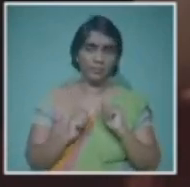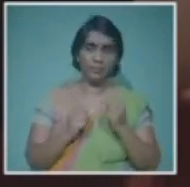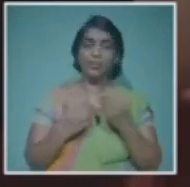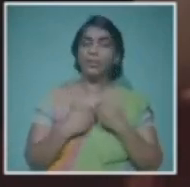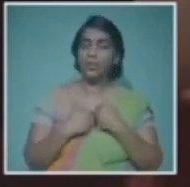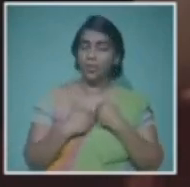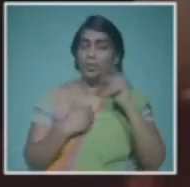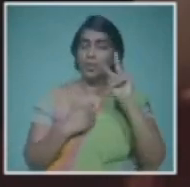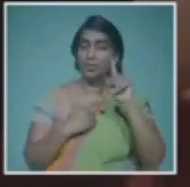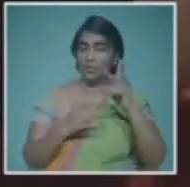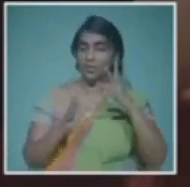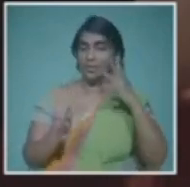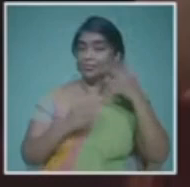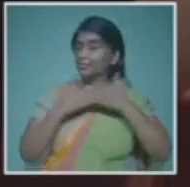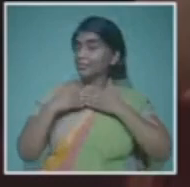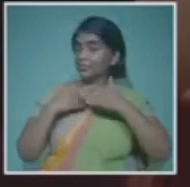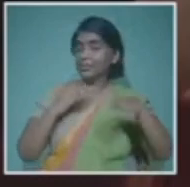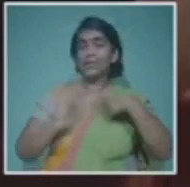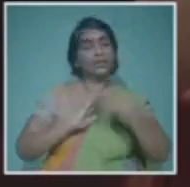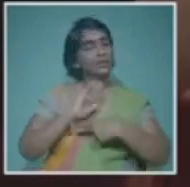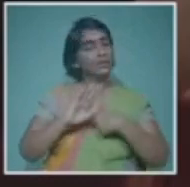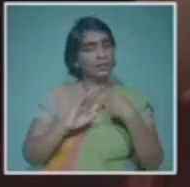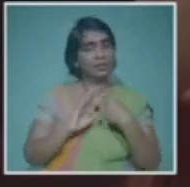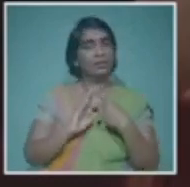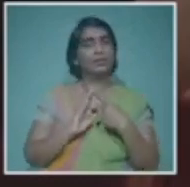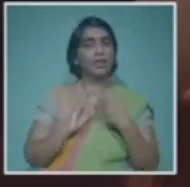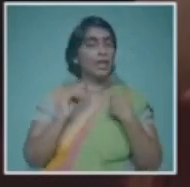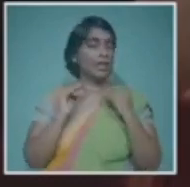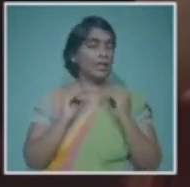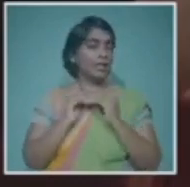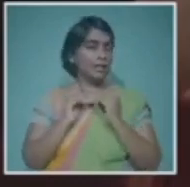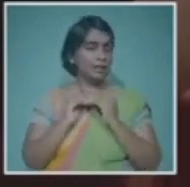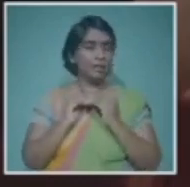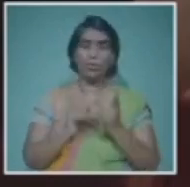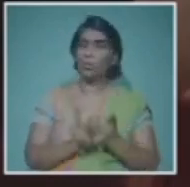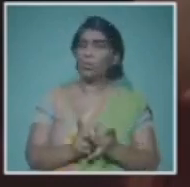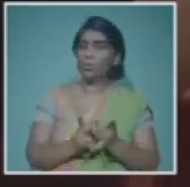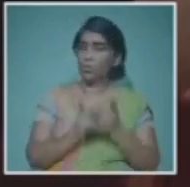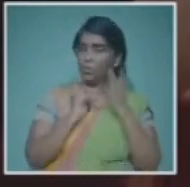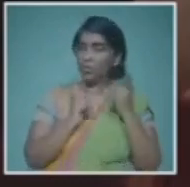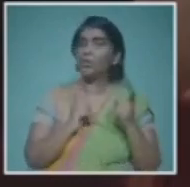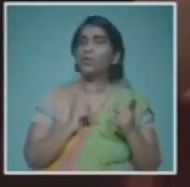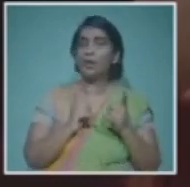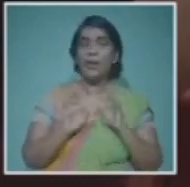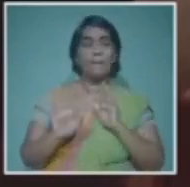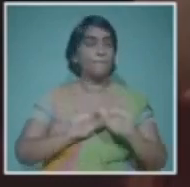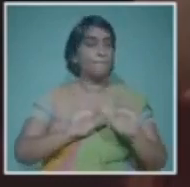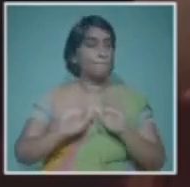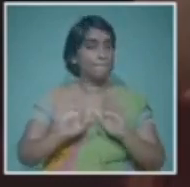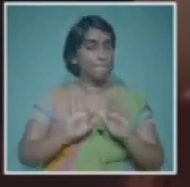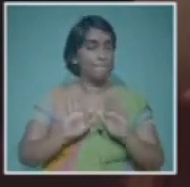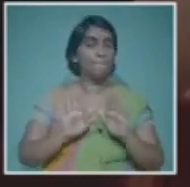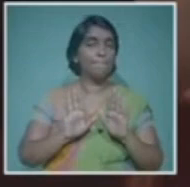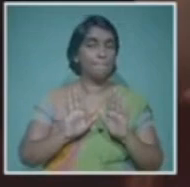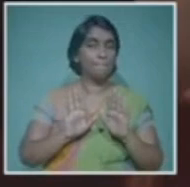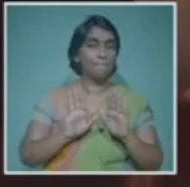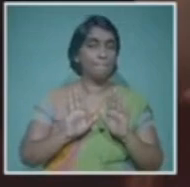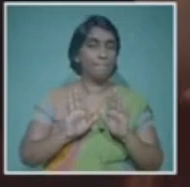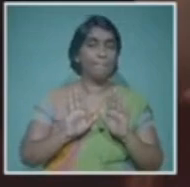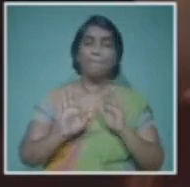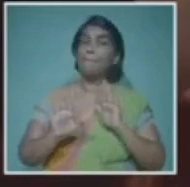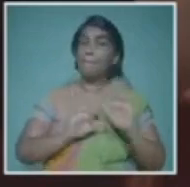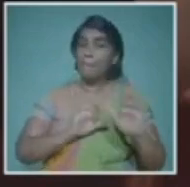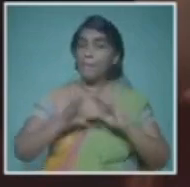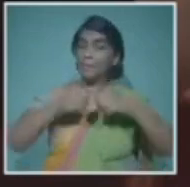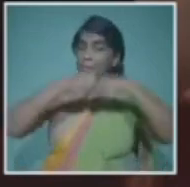අපිට 21 වැනි සියවසේ ශ්‍රී ලංකාවට ගැලපෙන ආකාරයේ පරිපාලනයක් යහ